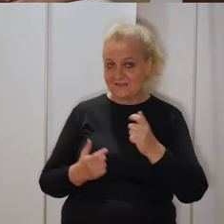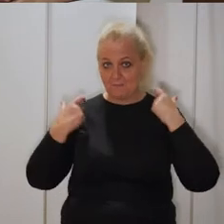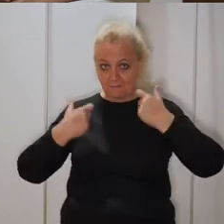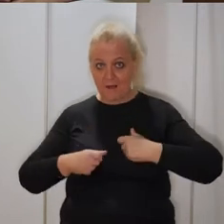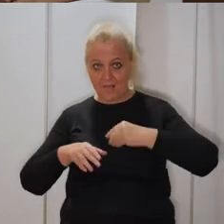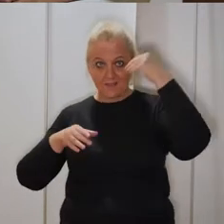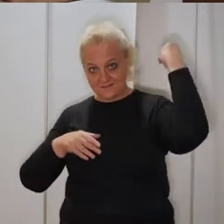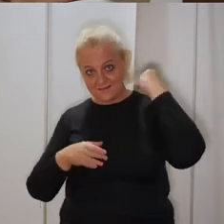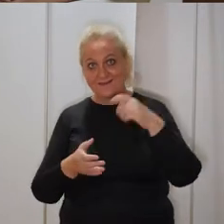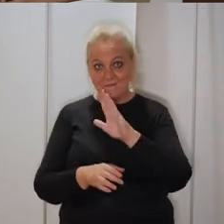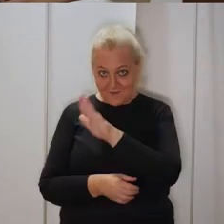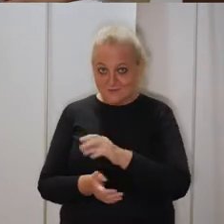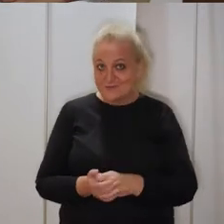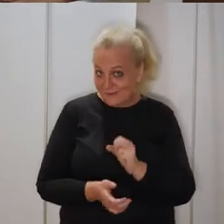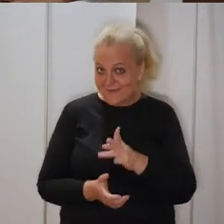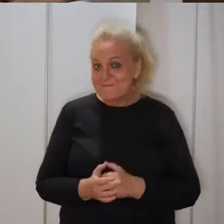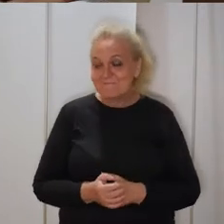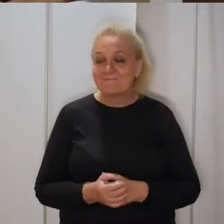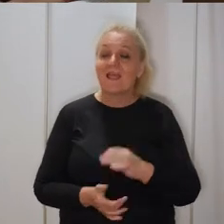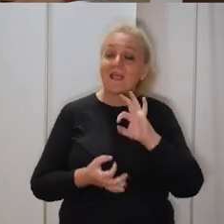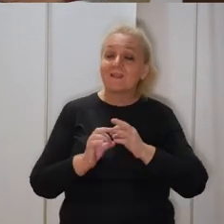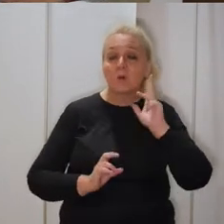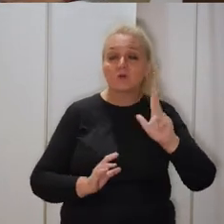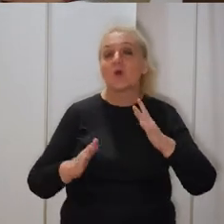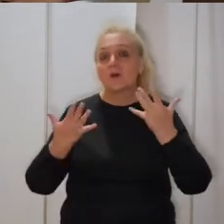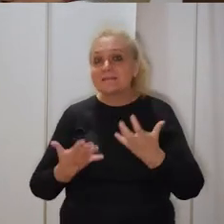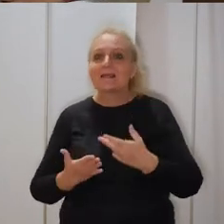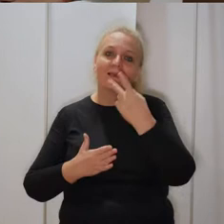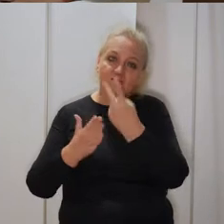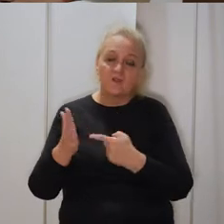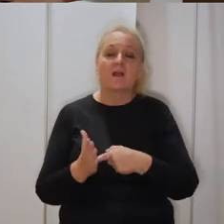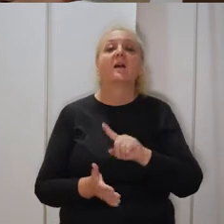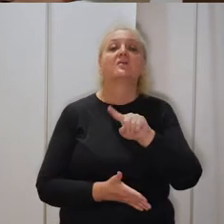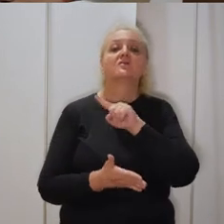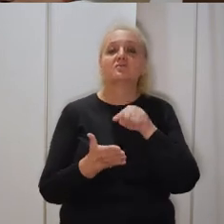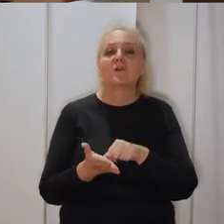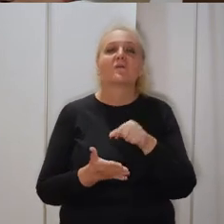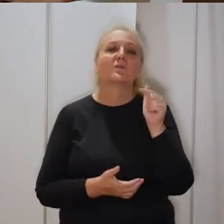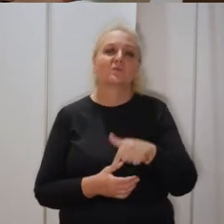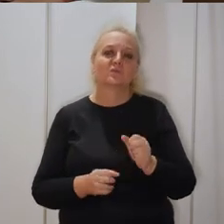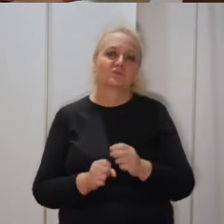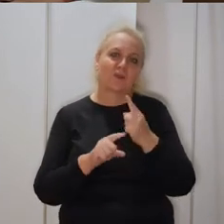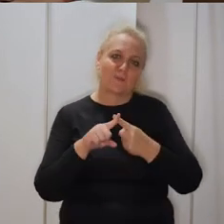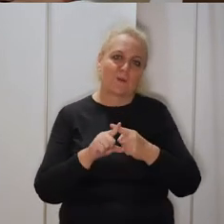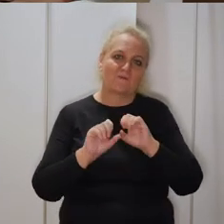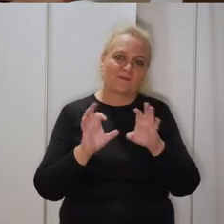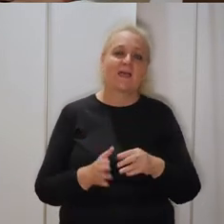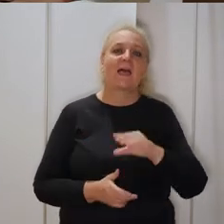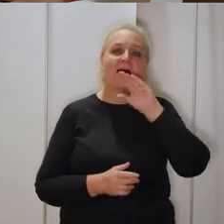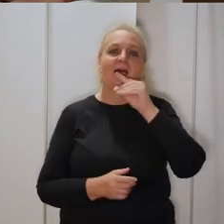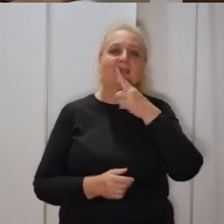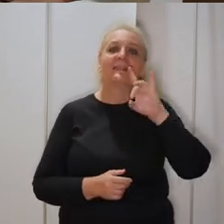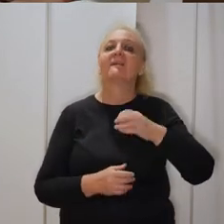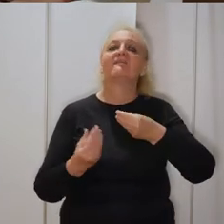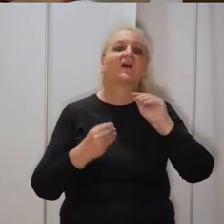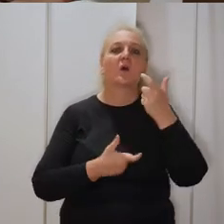gdyby ktoś chciał bliżej wejść z nimi w kontakt. I teraz znowu jestem wam winna trochę wyjaśnienia. Edyta